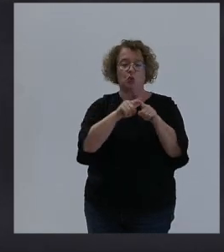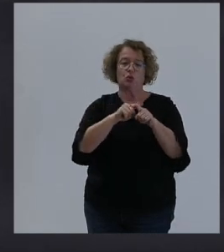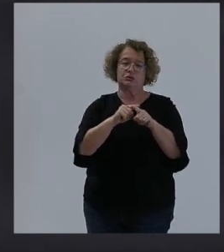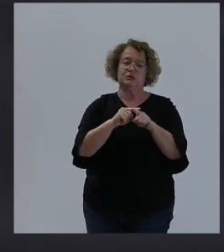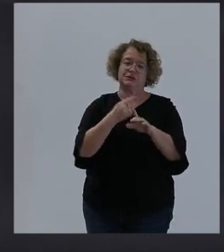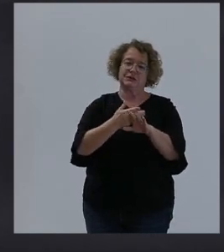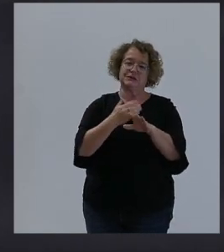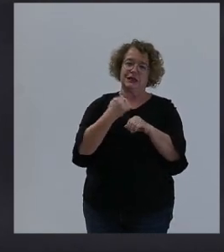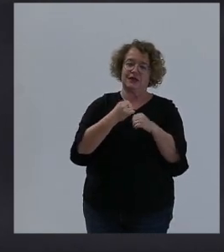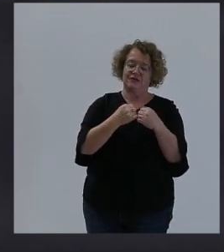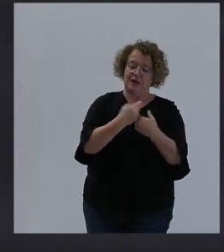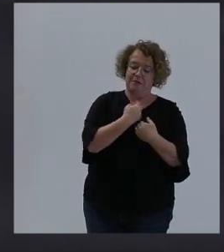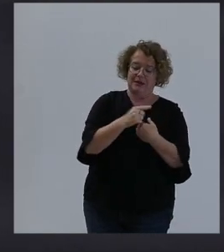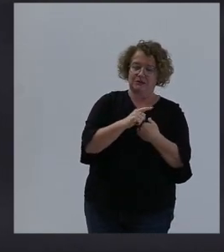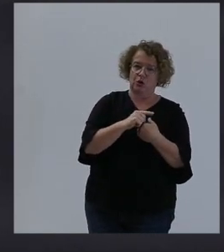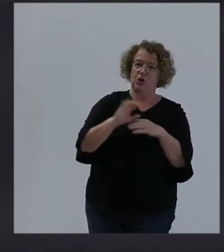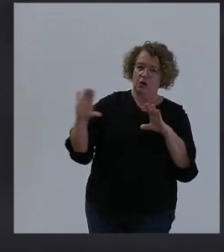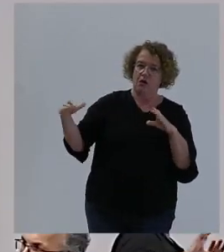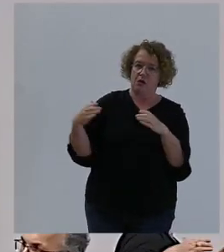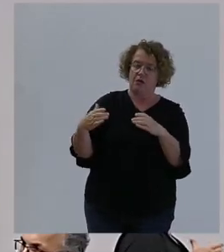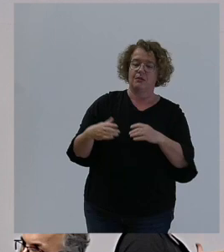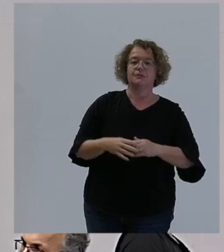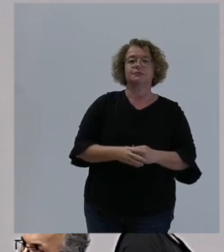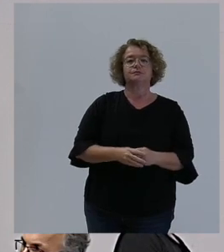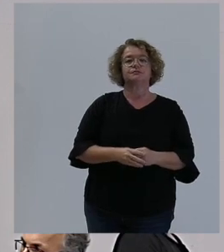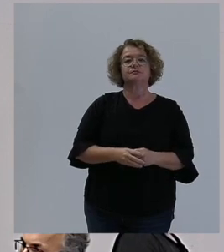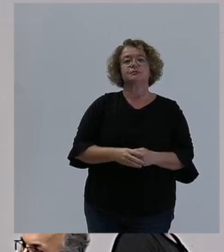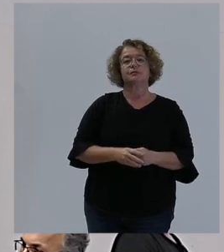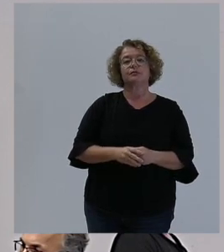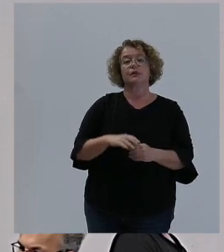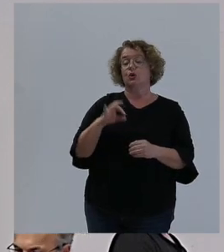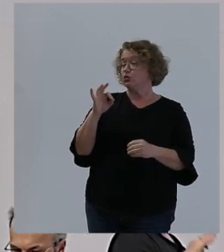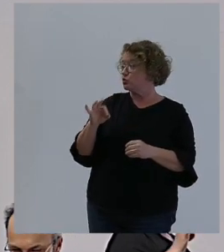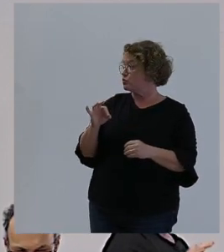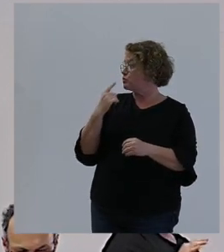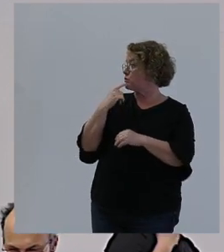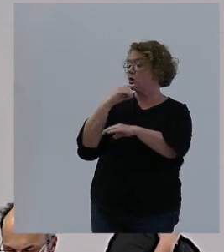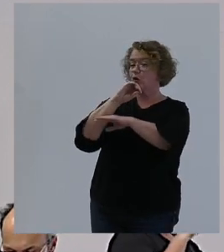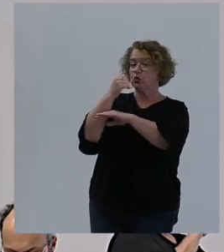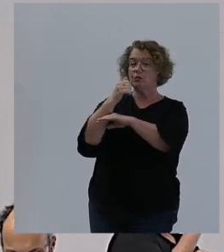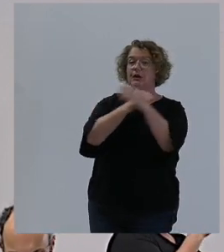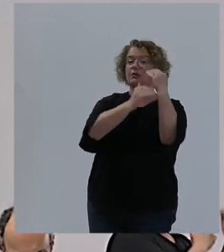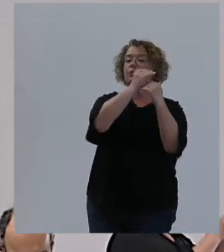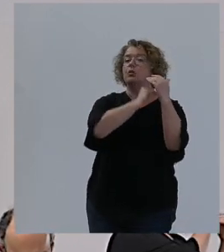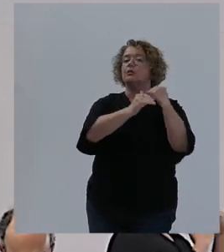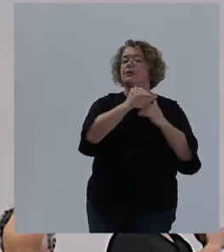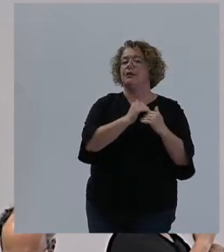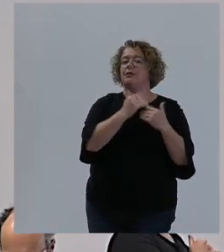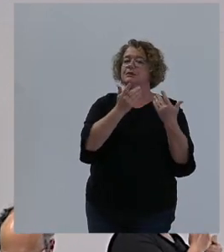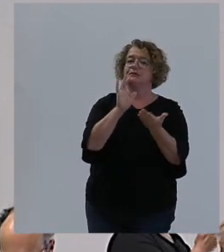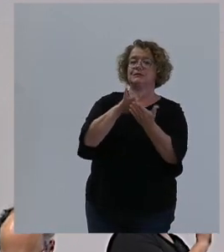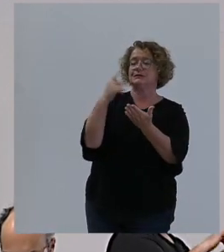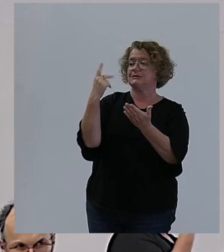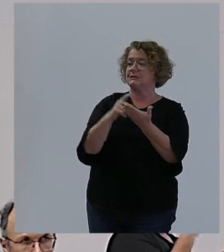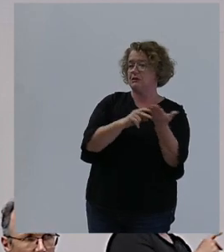façon collégiale au niveau de la gouvernance. Oui, sur le numérique, je vous renvoie aussi au programme qui est sur notre